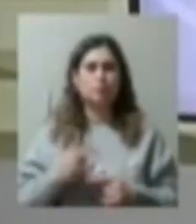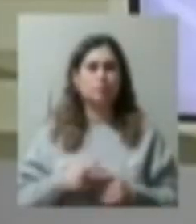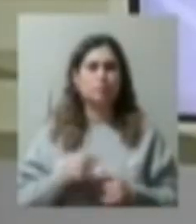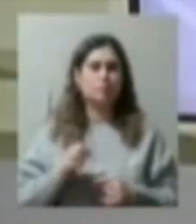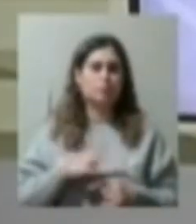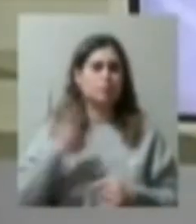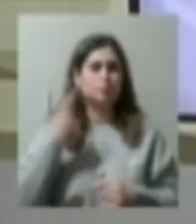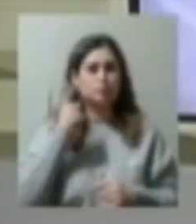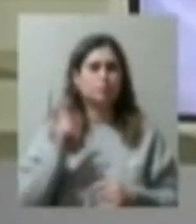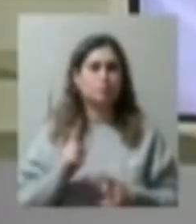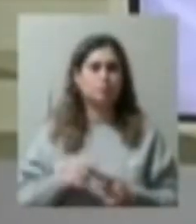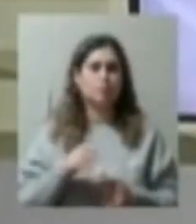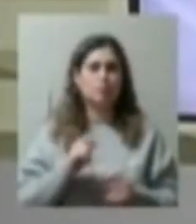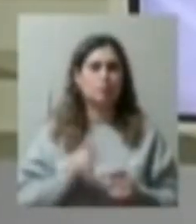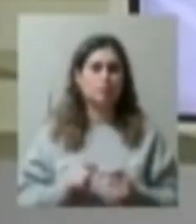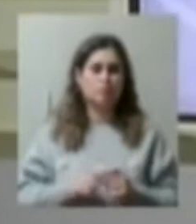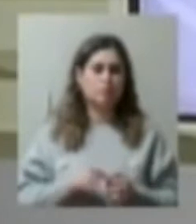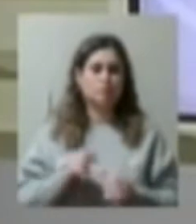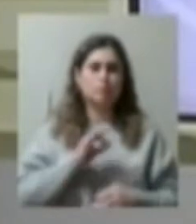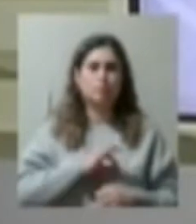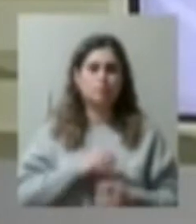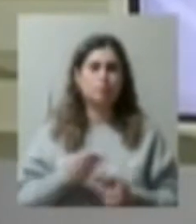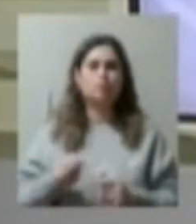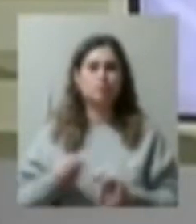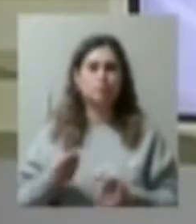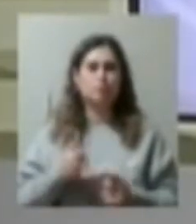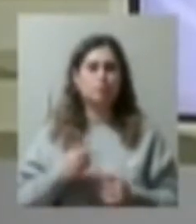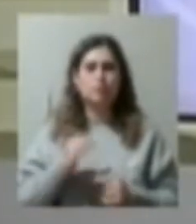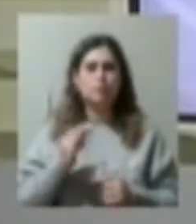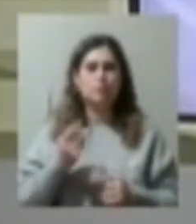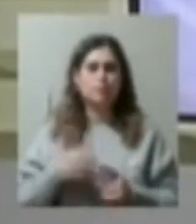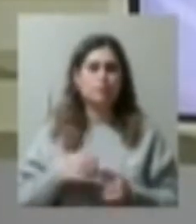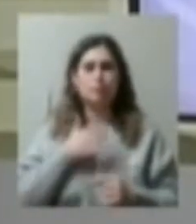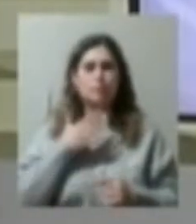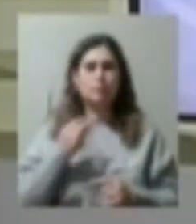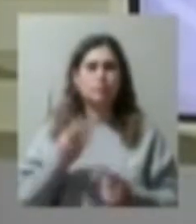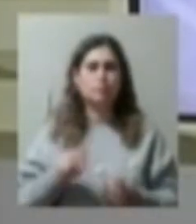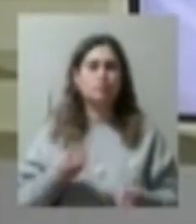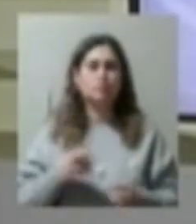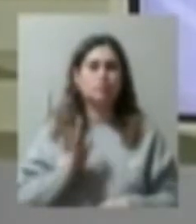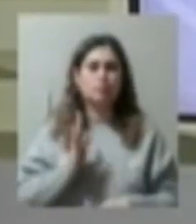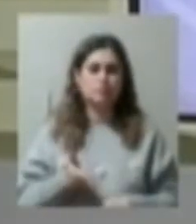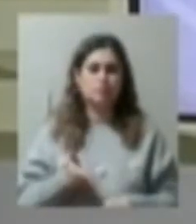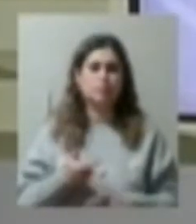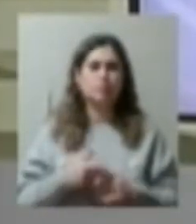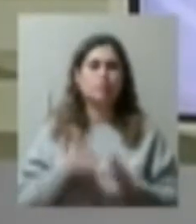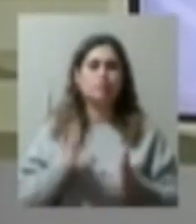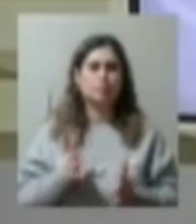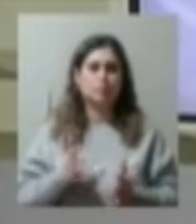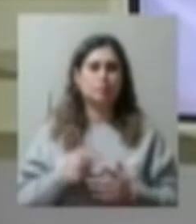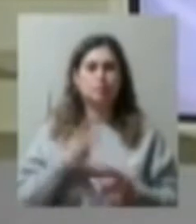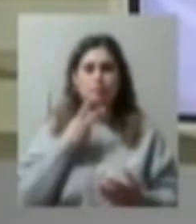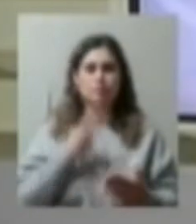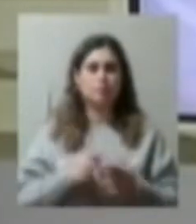що буде контроль використання землі, інспекції. Тобто багато функцій залишиться. А тільки передача